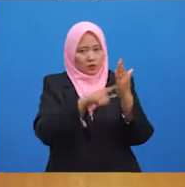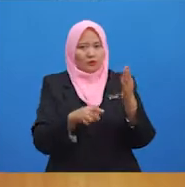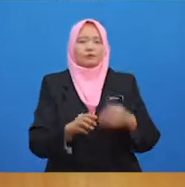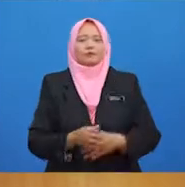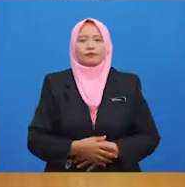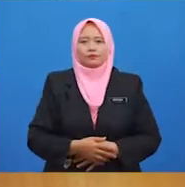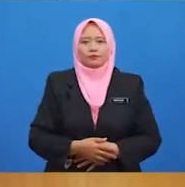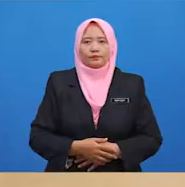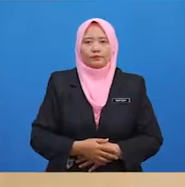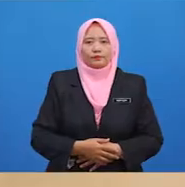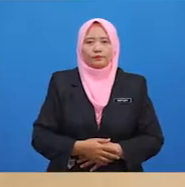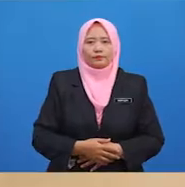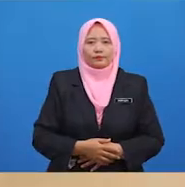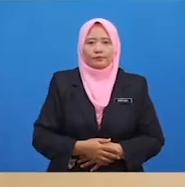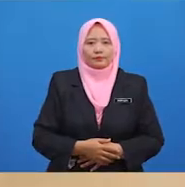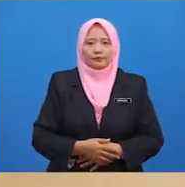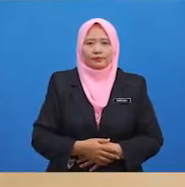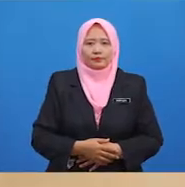tersebut.